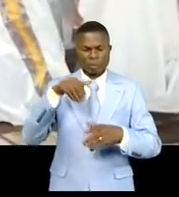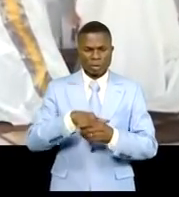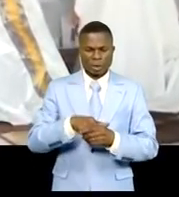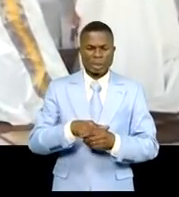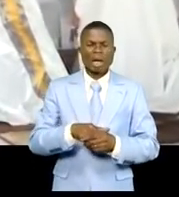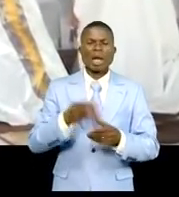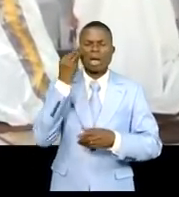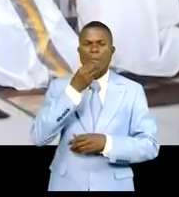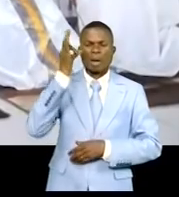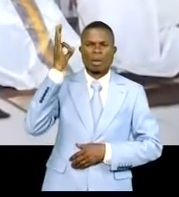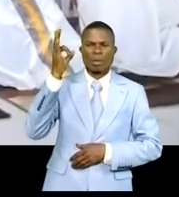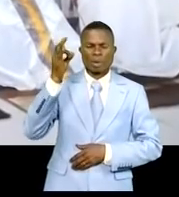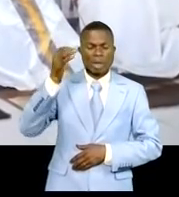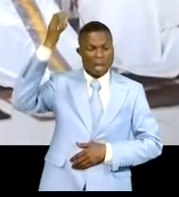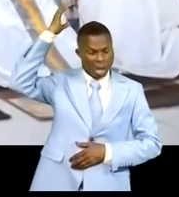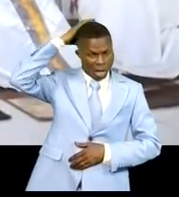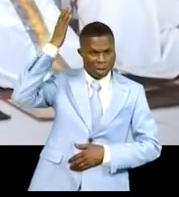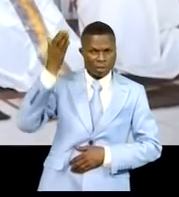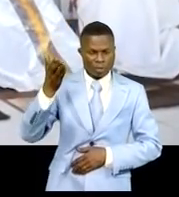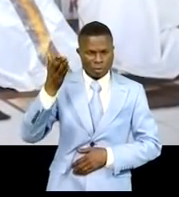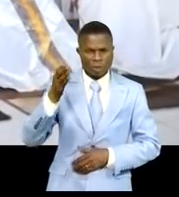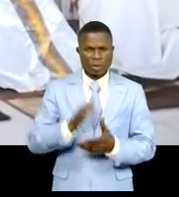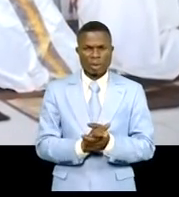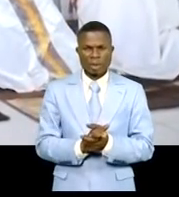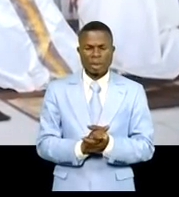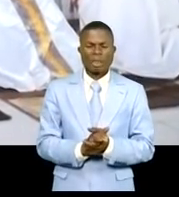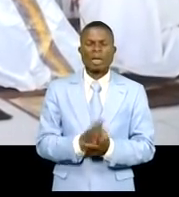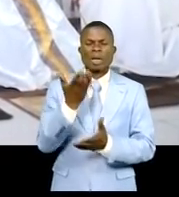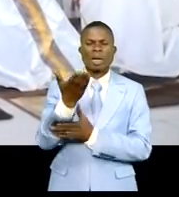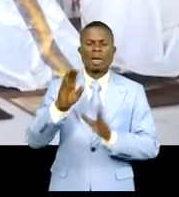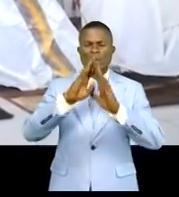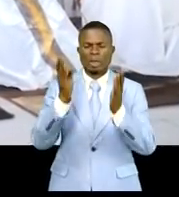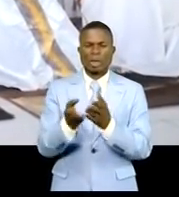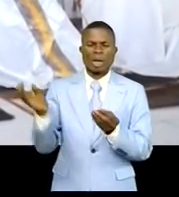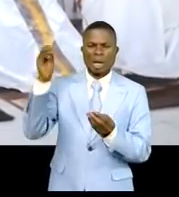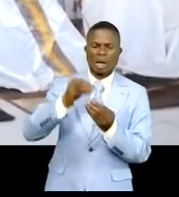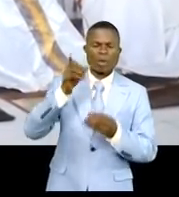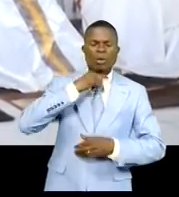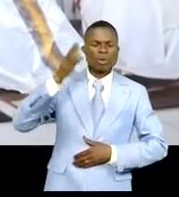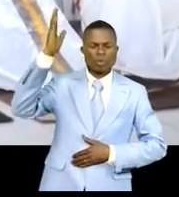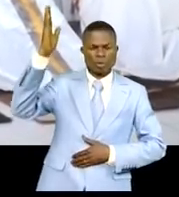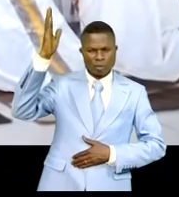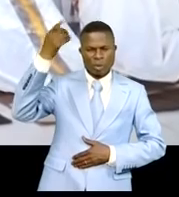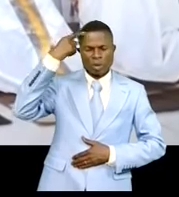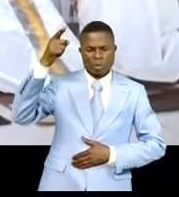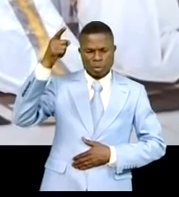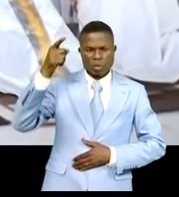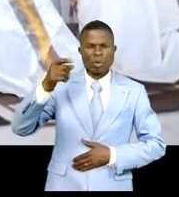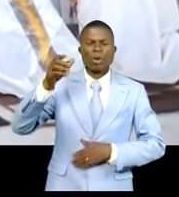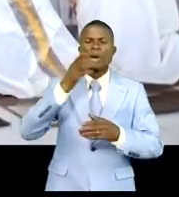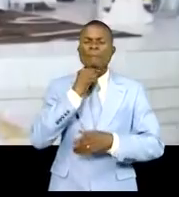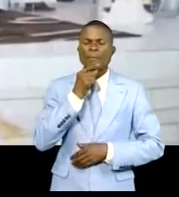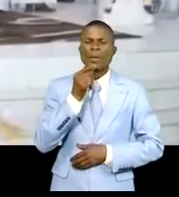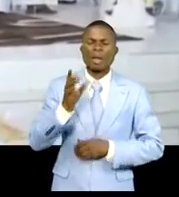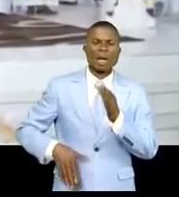homélie, l'archevêque Jérôme Mulambwe a scellé le quitus pour le renouvellement des vœux à la faveur de quelques prêtres. Et